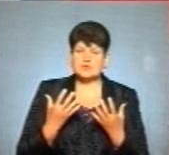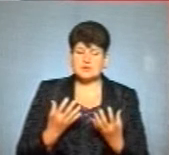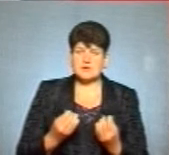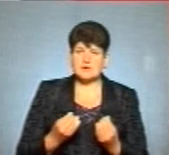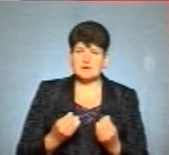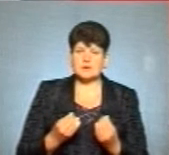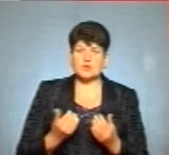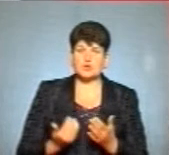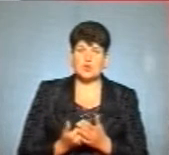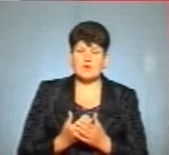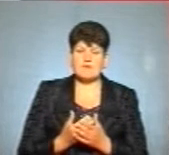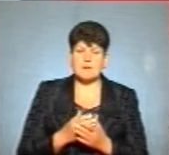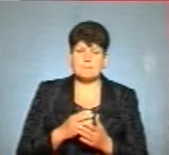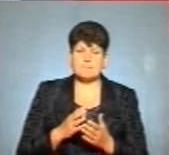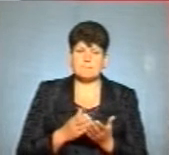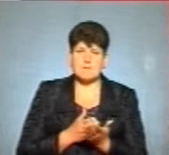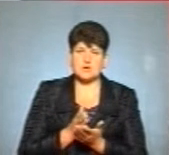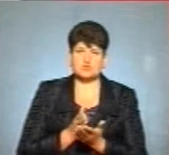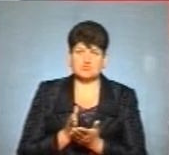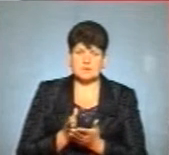в дію нова маршрутна мережа.